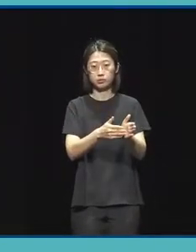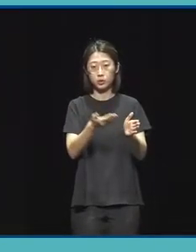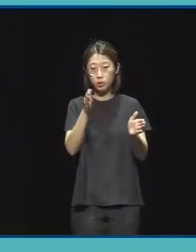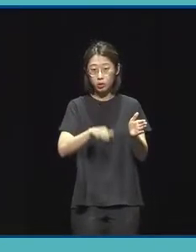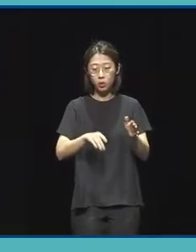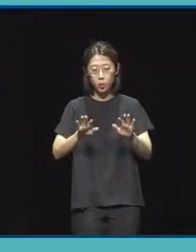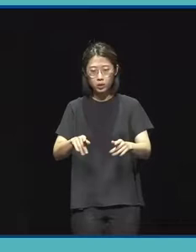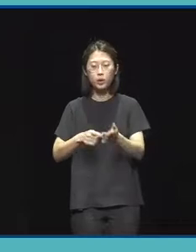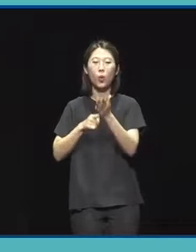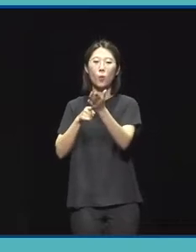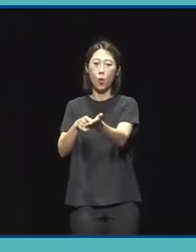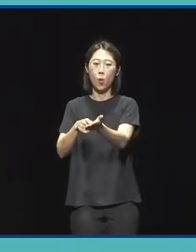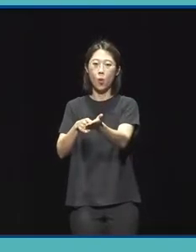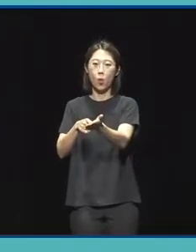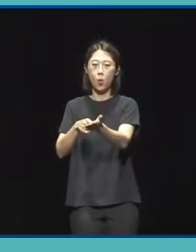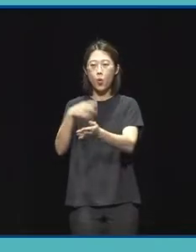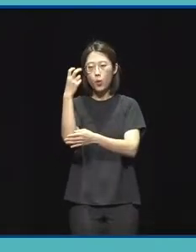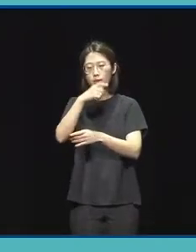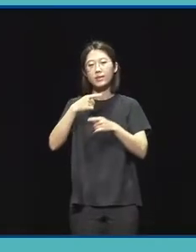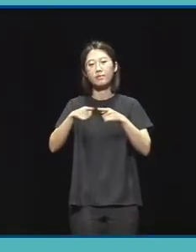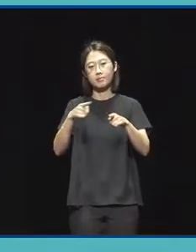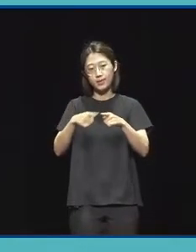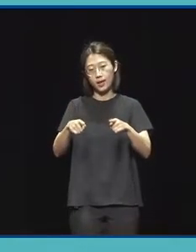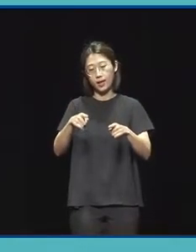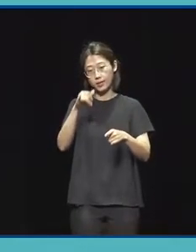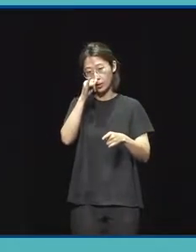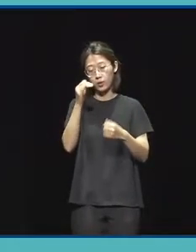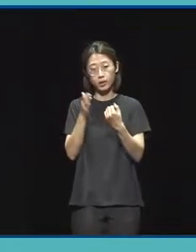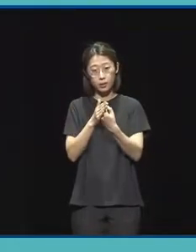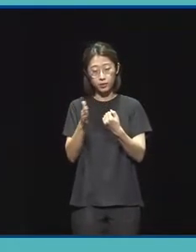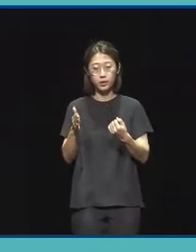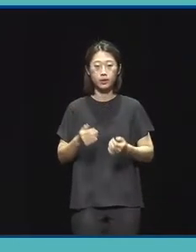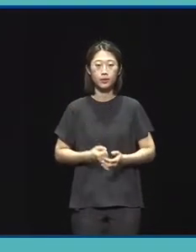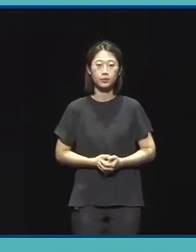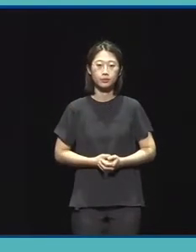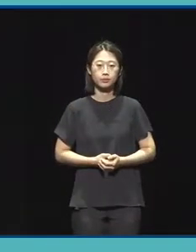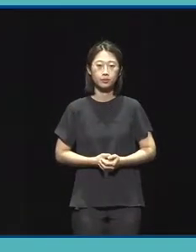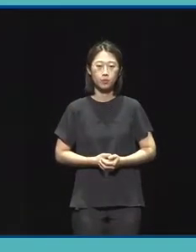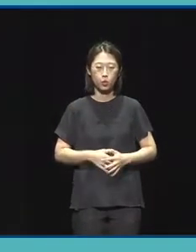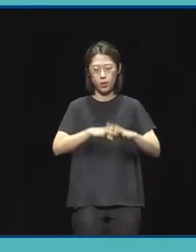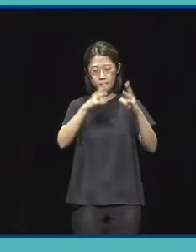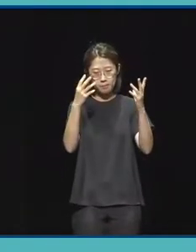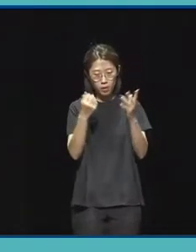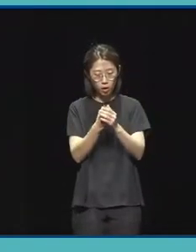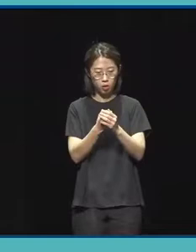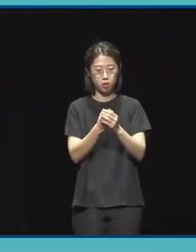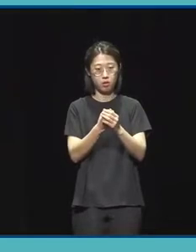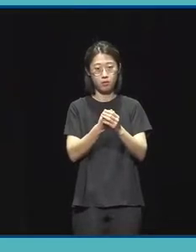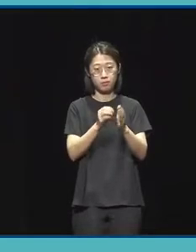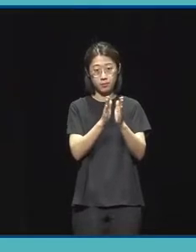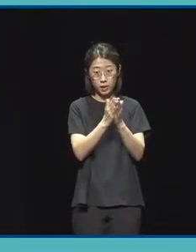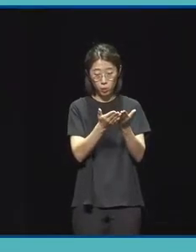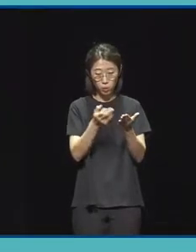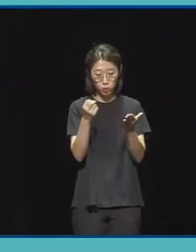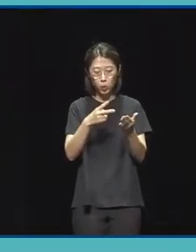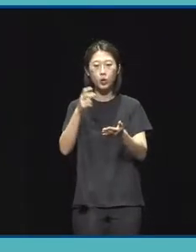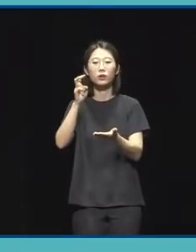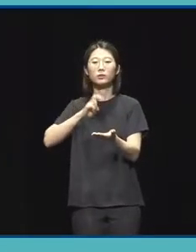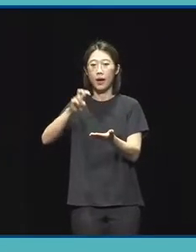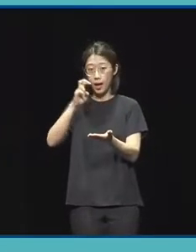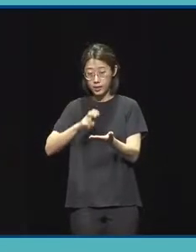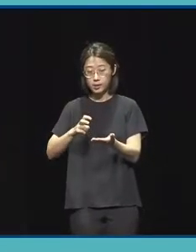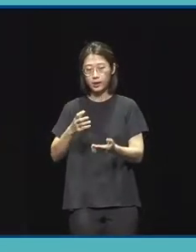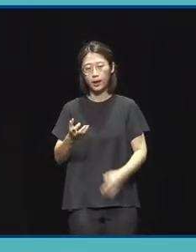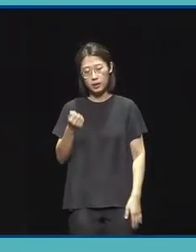공모전 형태의 심사로 진행이 된다는 점입니다 그래서 완성된 대본과 음악들을 통해서